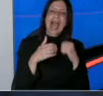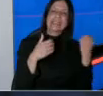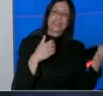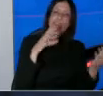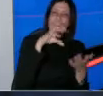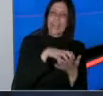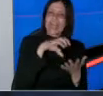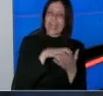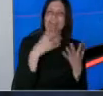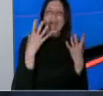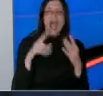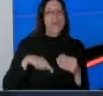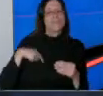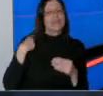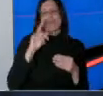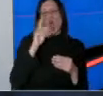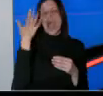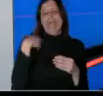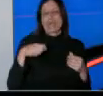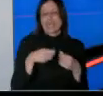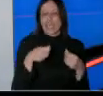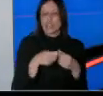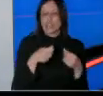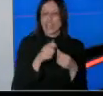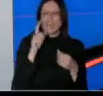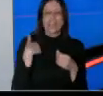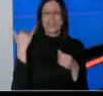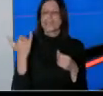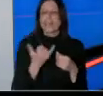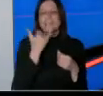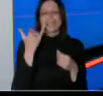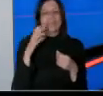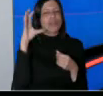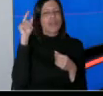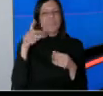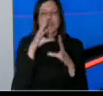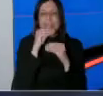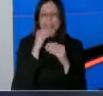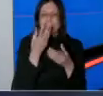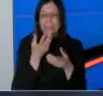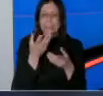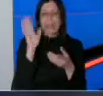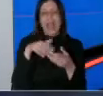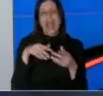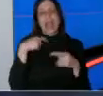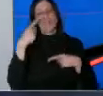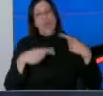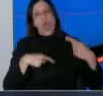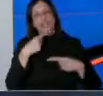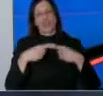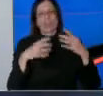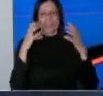מרכז. הרבה זמן לא היינו בקשר, אבל אני תמיד מקשיב לכם מדברים על מורשת